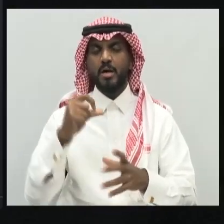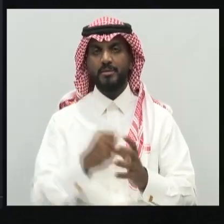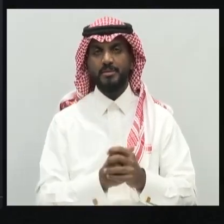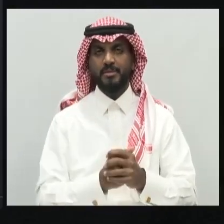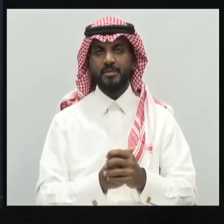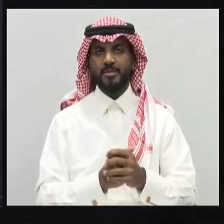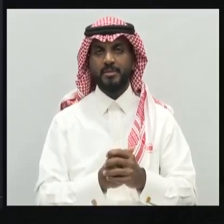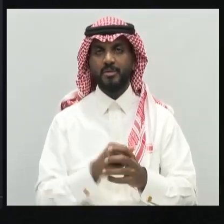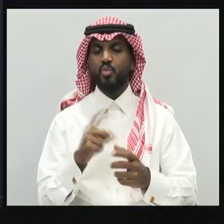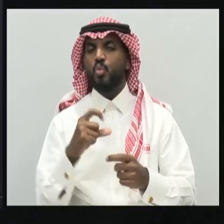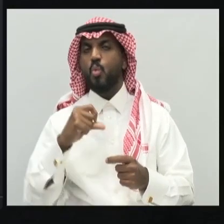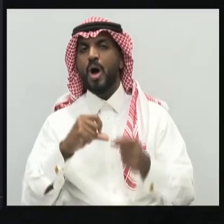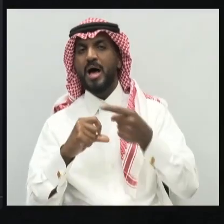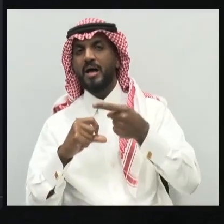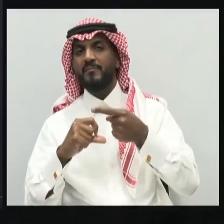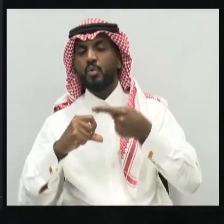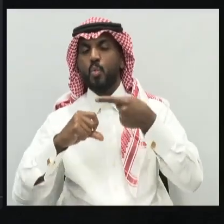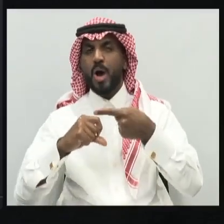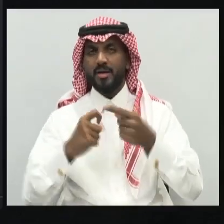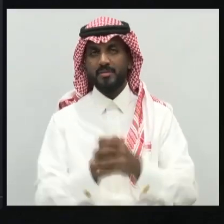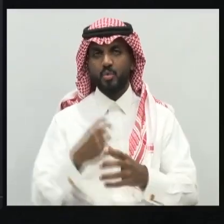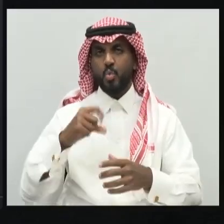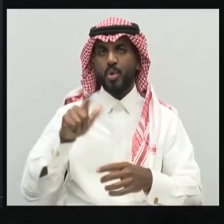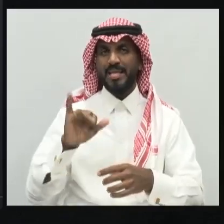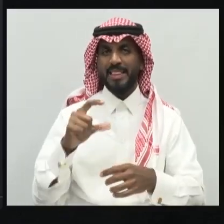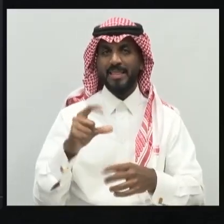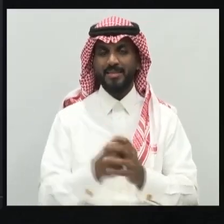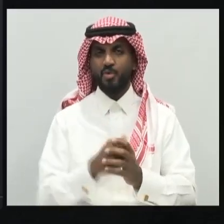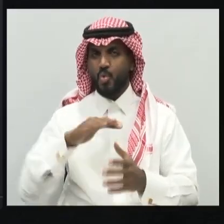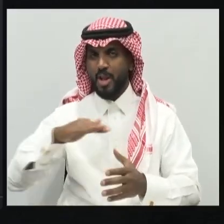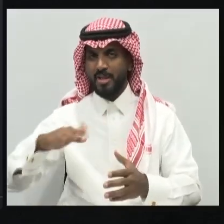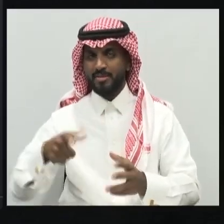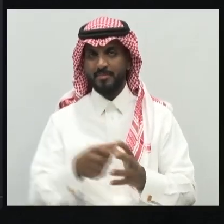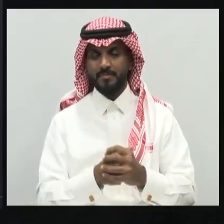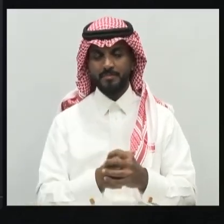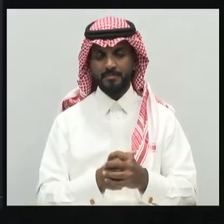وبحركه الفتحه ووليد انا وليد